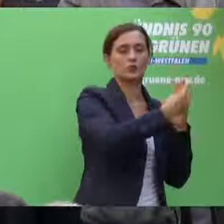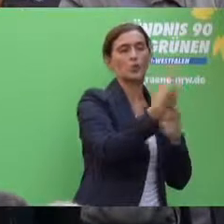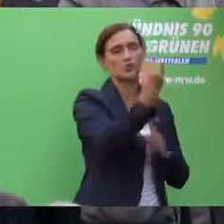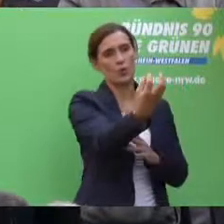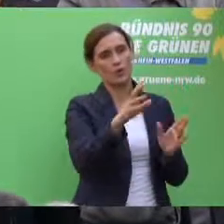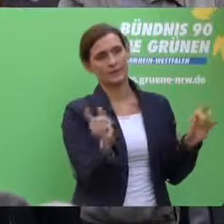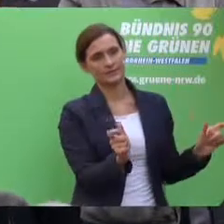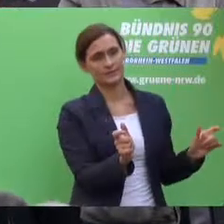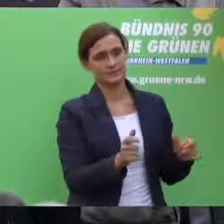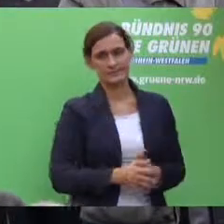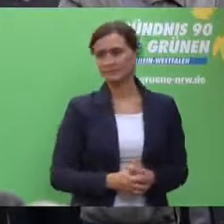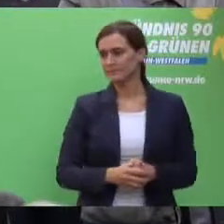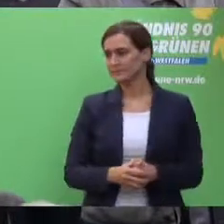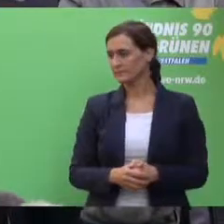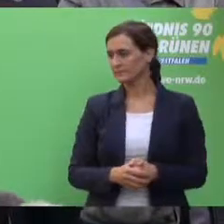Und